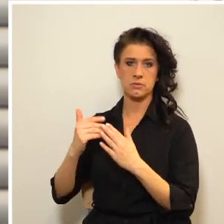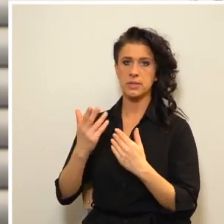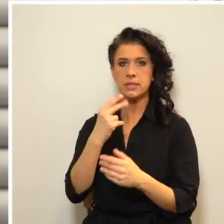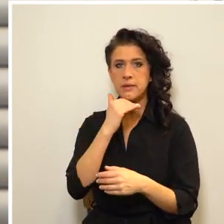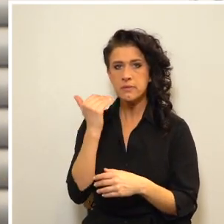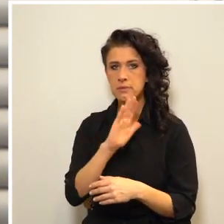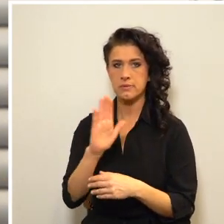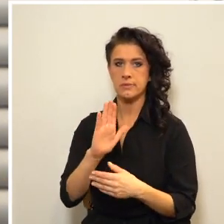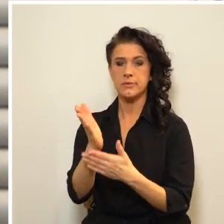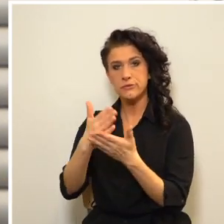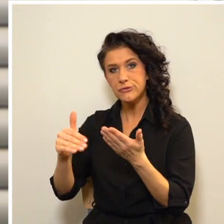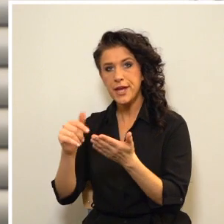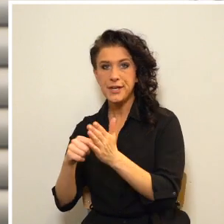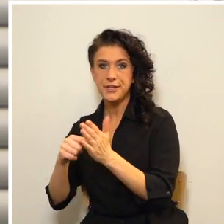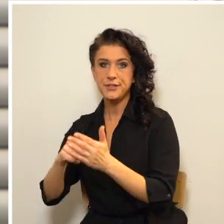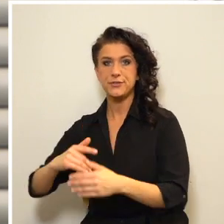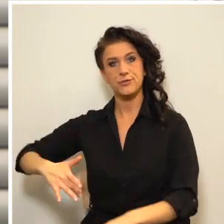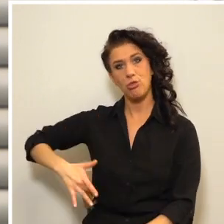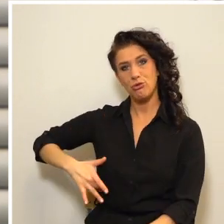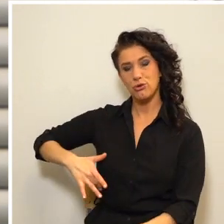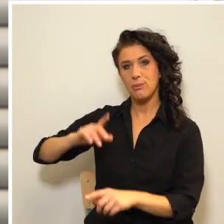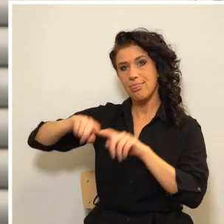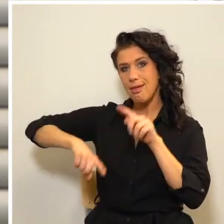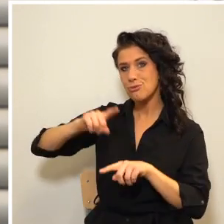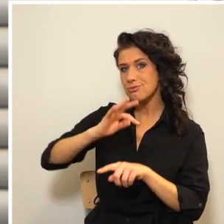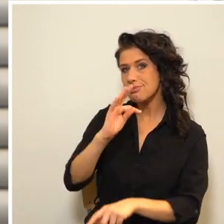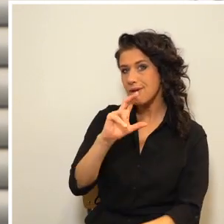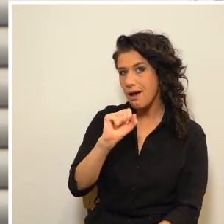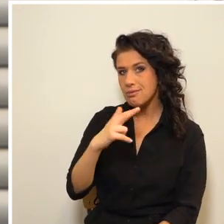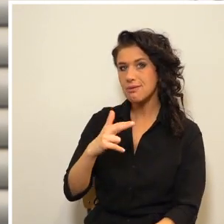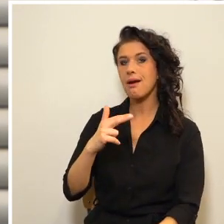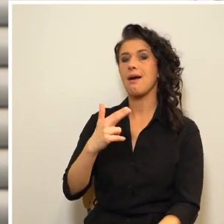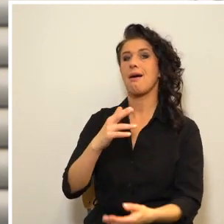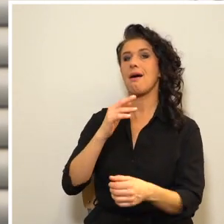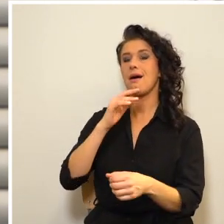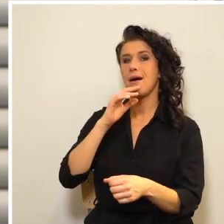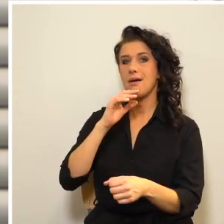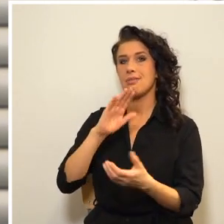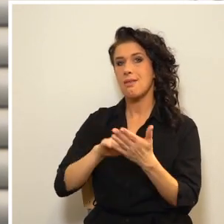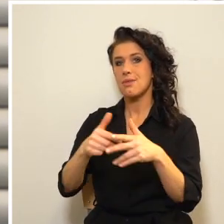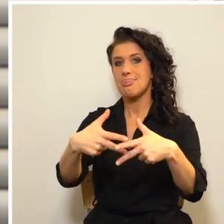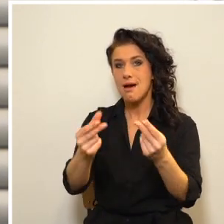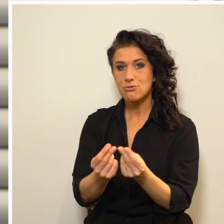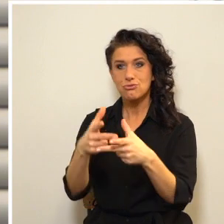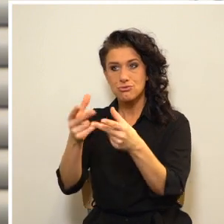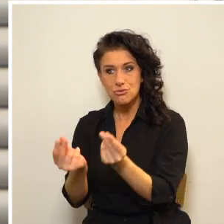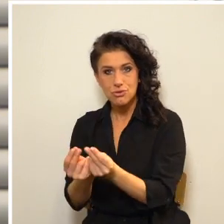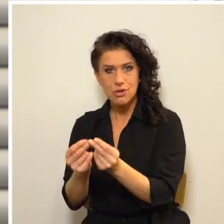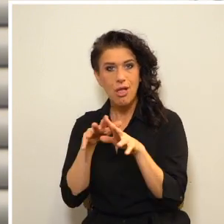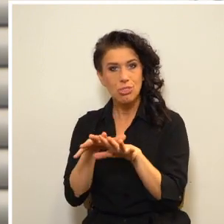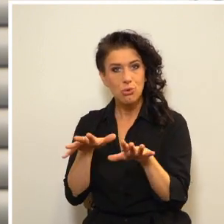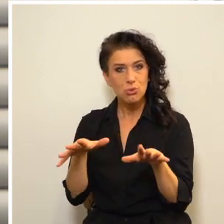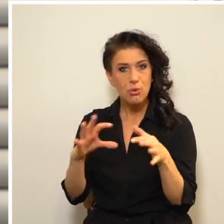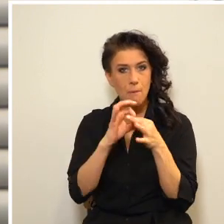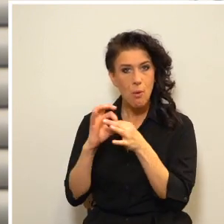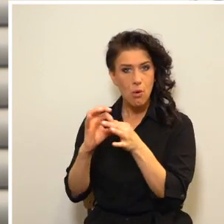komórek fragmentu wątroby bo to co mają naturalne tkanki to jest to unaczynienie waskularyzacja dużo dużo